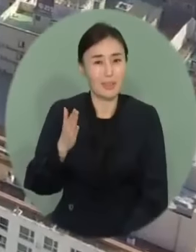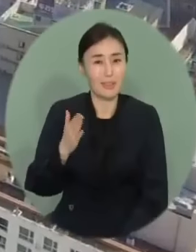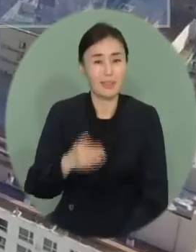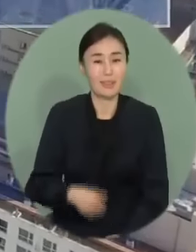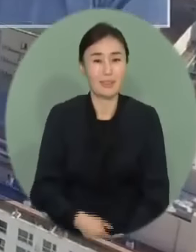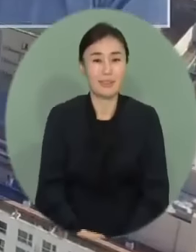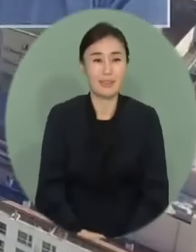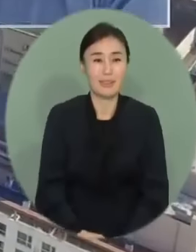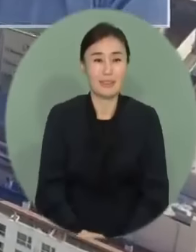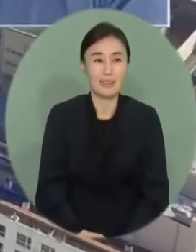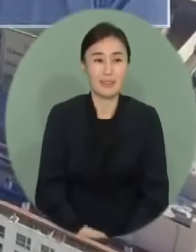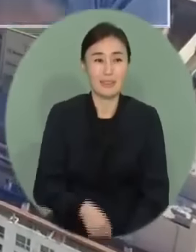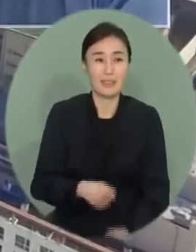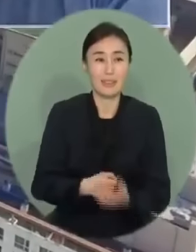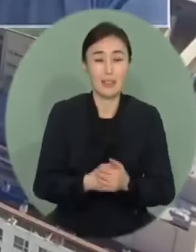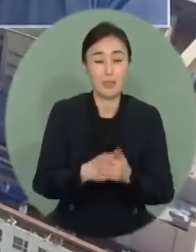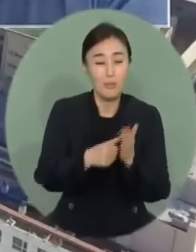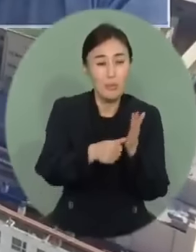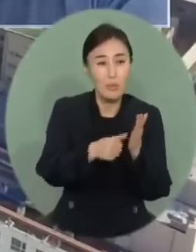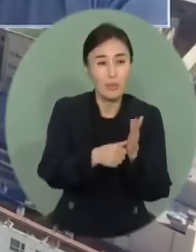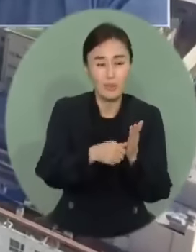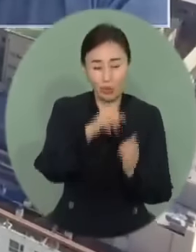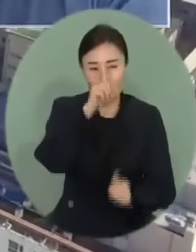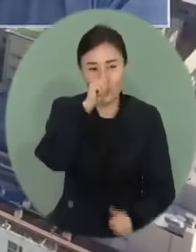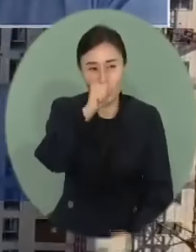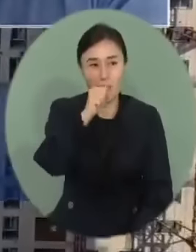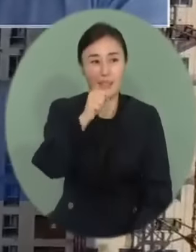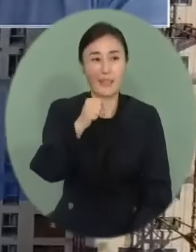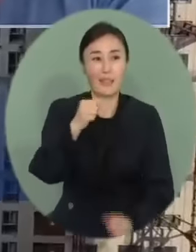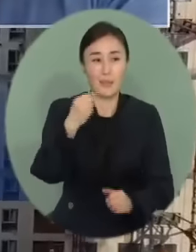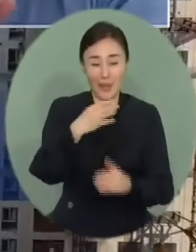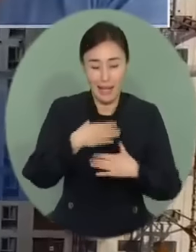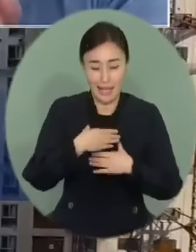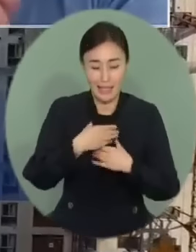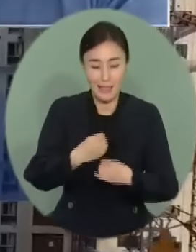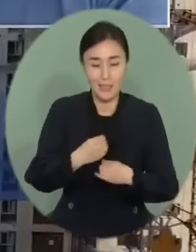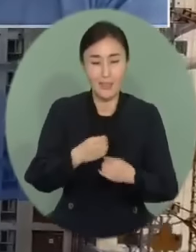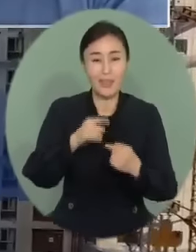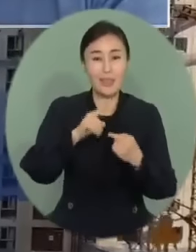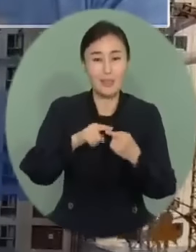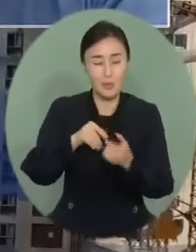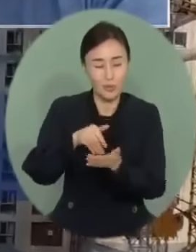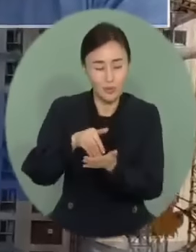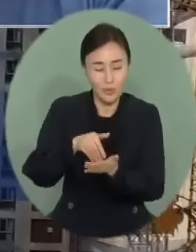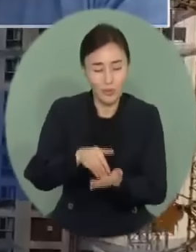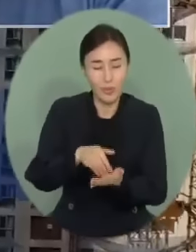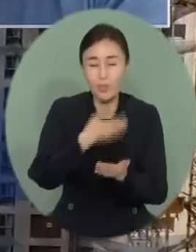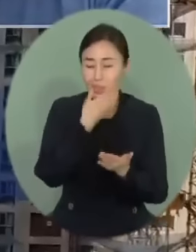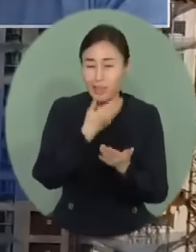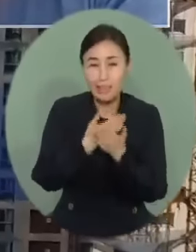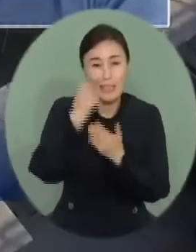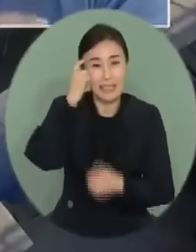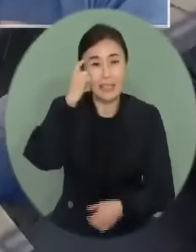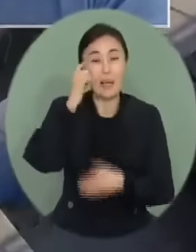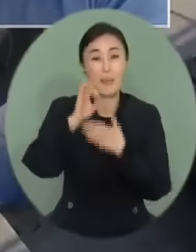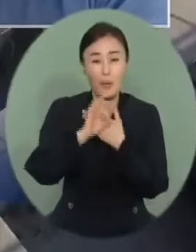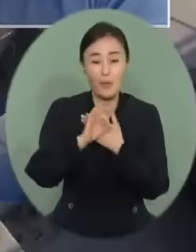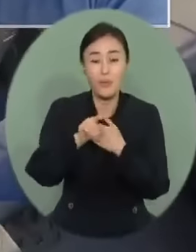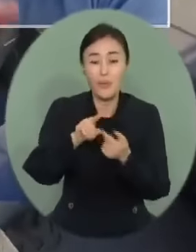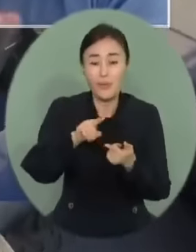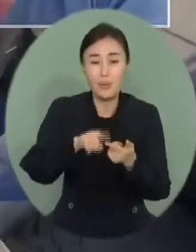품질과 안전에 더 이제 그 가중치를 준다면 거기에 관리가